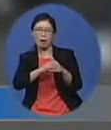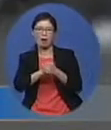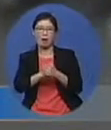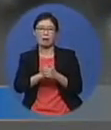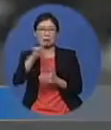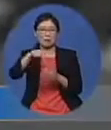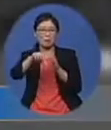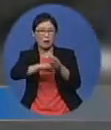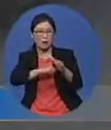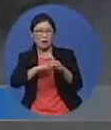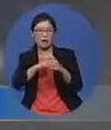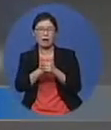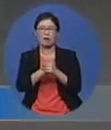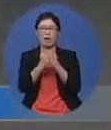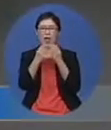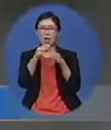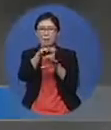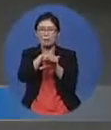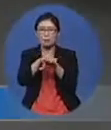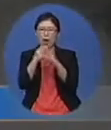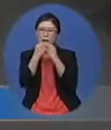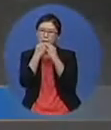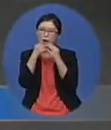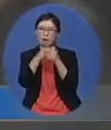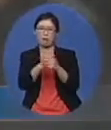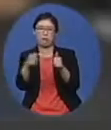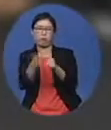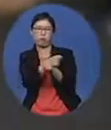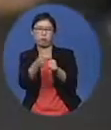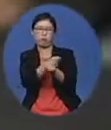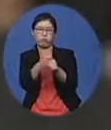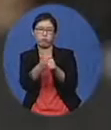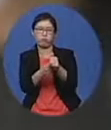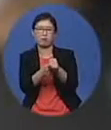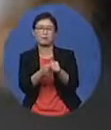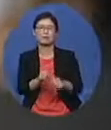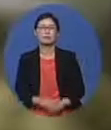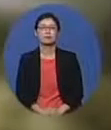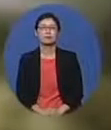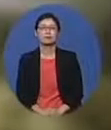뒤로 묶고 입에 수건을 물려 폭행을 가하는 등의 행동을 서슴치 않았습니다.